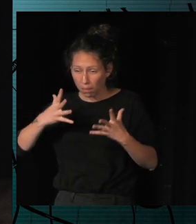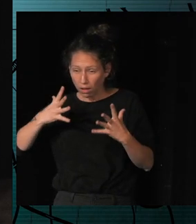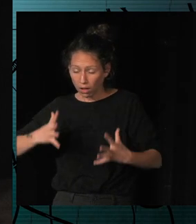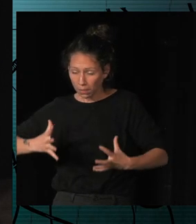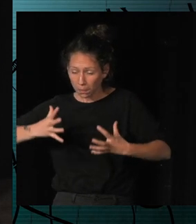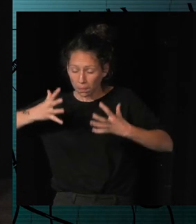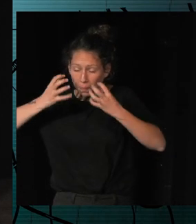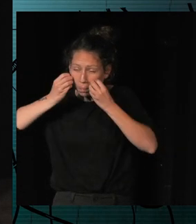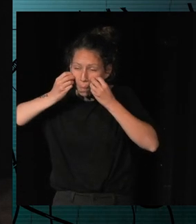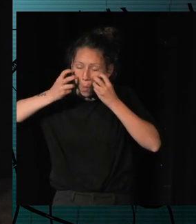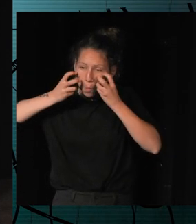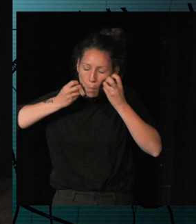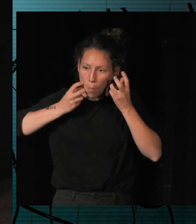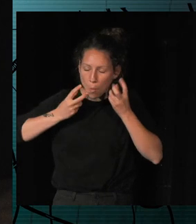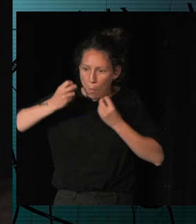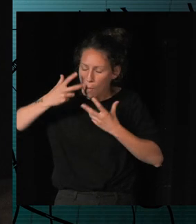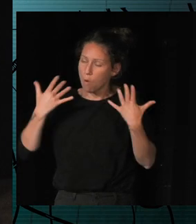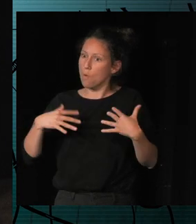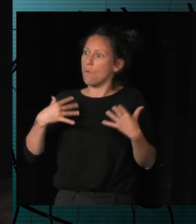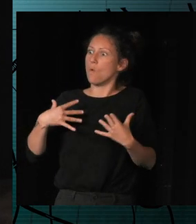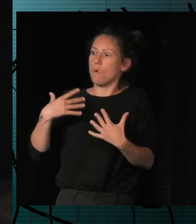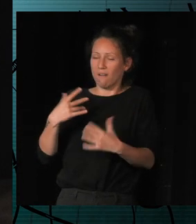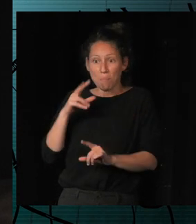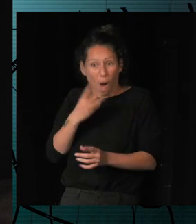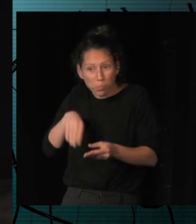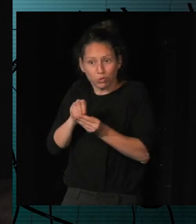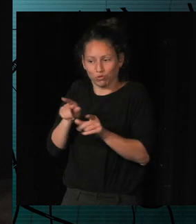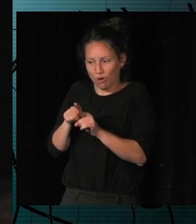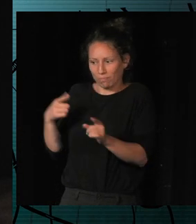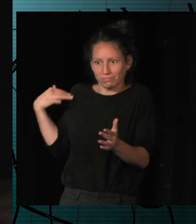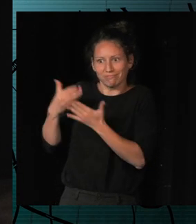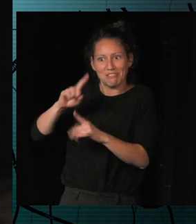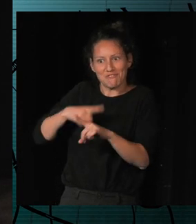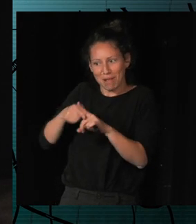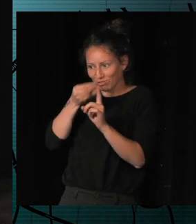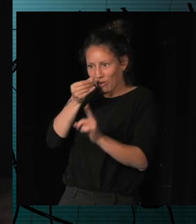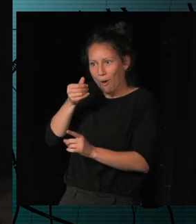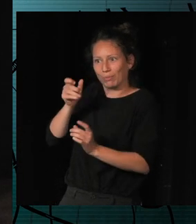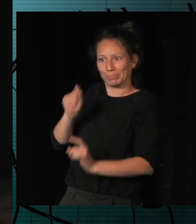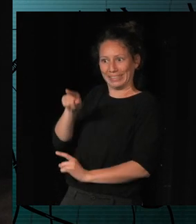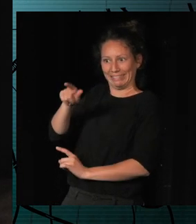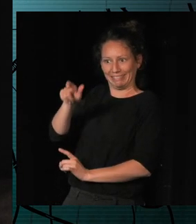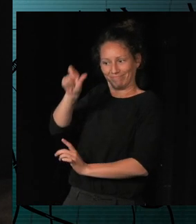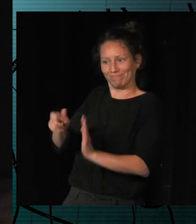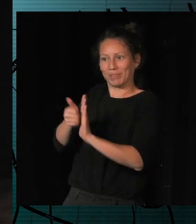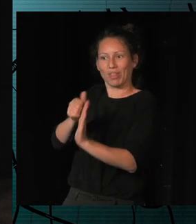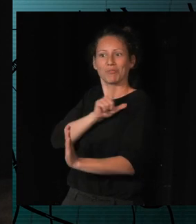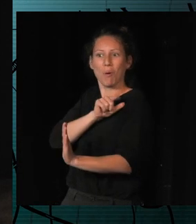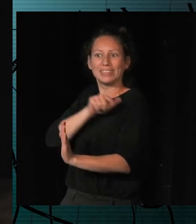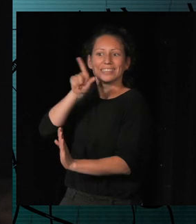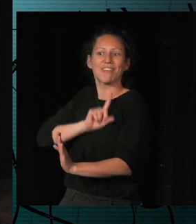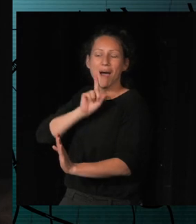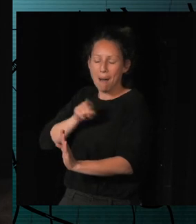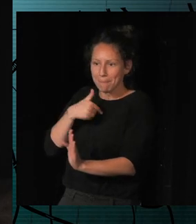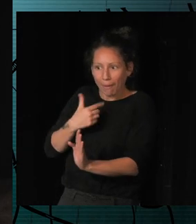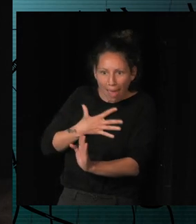voilà et le personnage pour le coup est vraiment attachant je trouve donc il y a une vraie cruauté il va assez loin là-dedans et et c'est assez ça fait plaisir à voir en fait